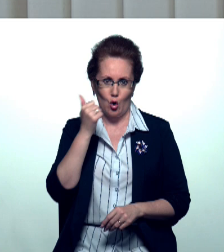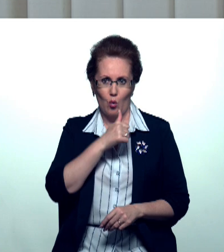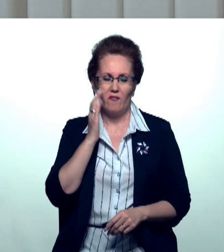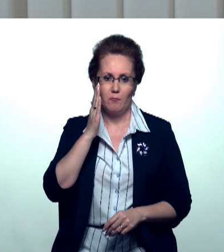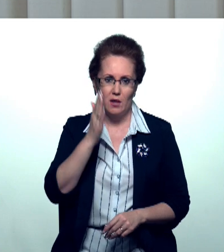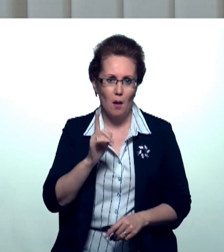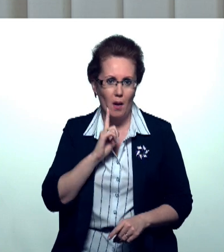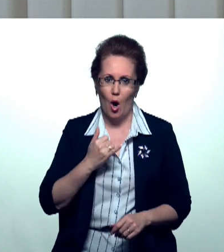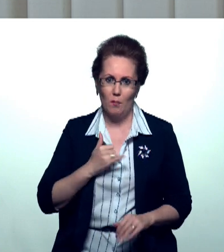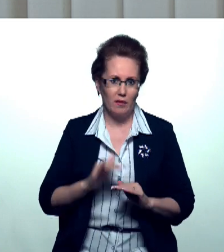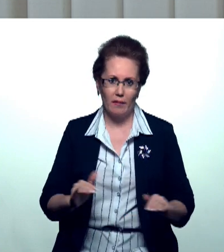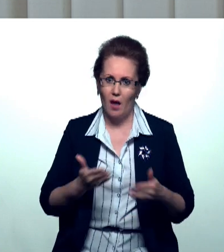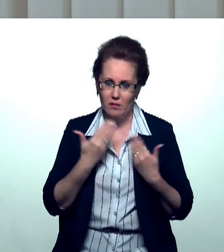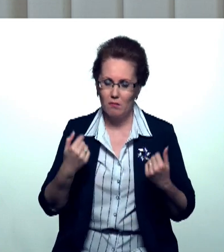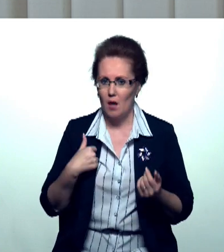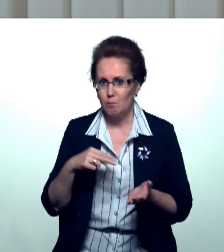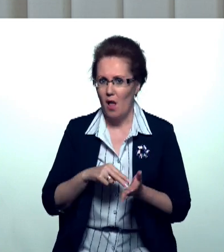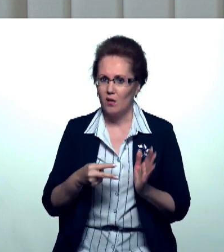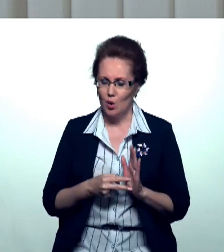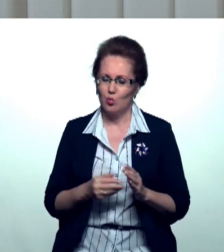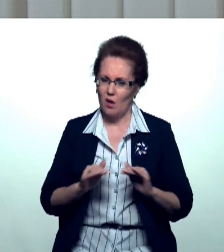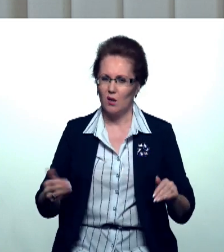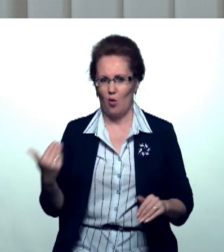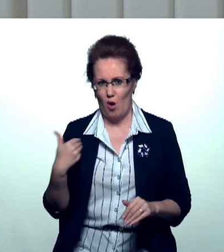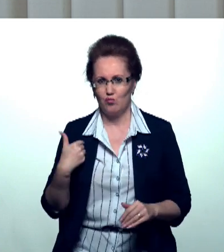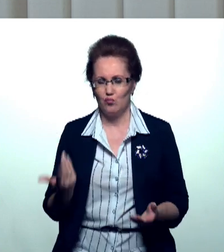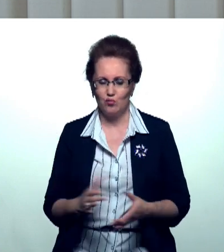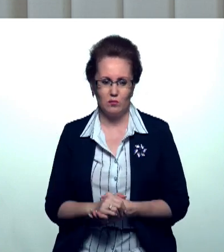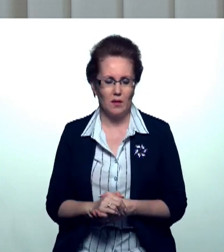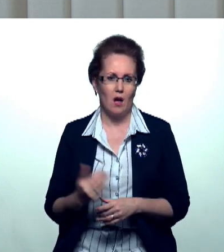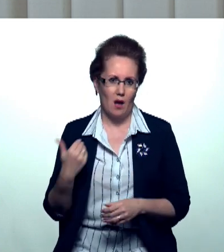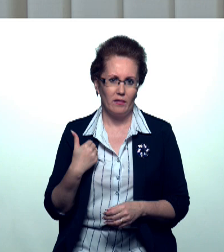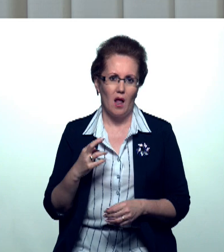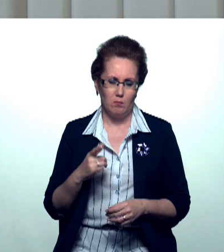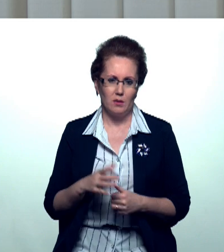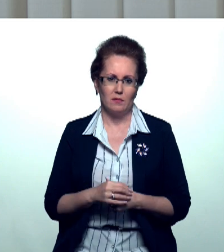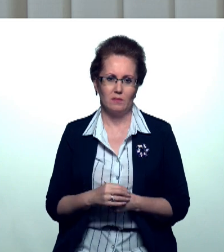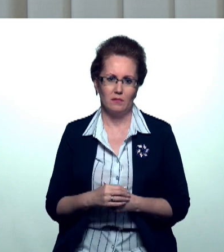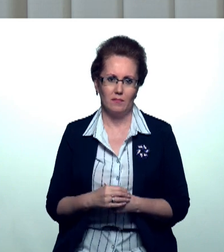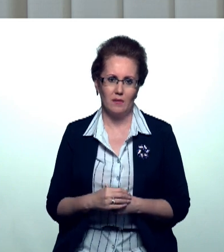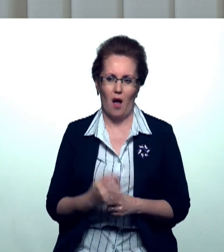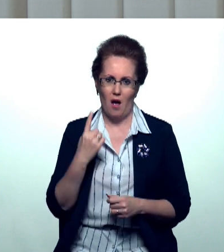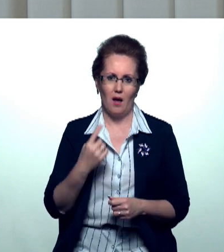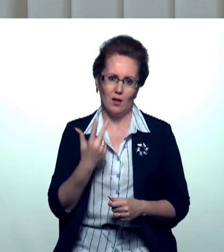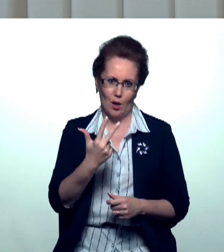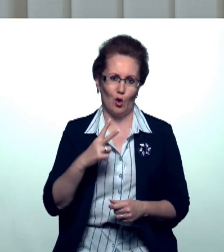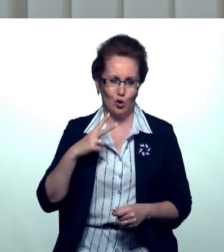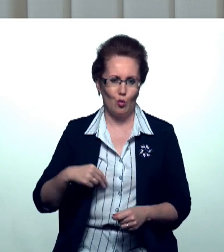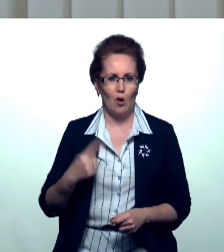сейчас детей нету пока, но планирую, конечно, да. Хотел бы 3-4 и хотя бы одного сына